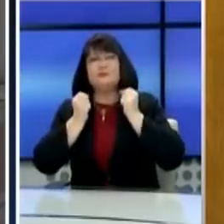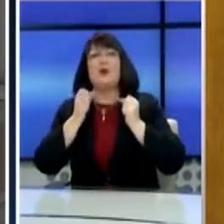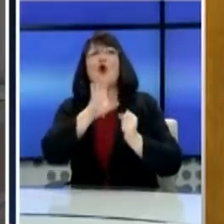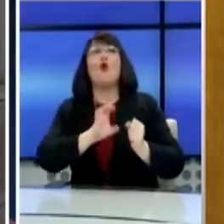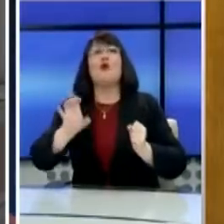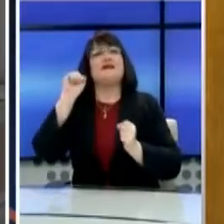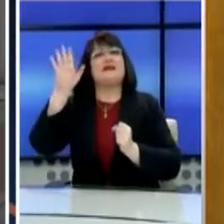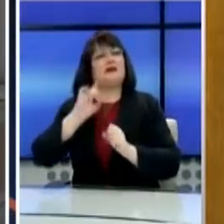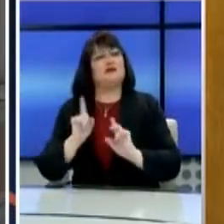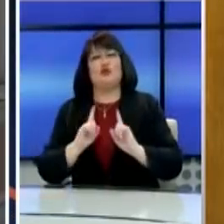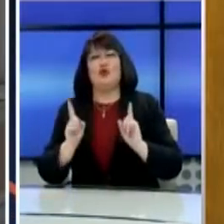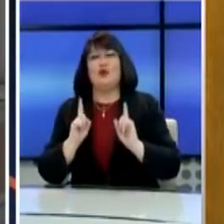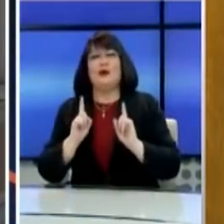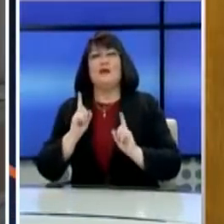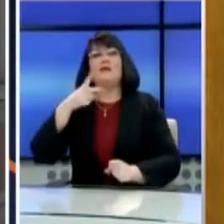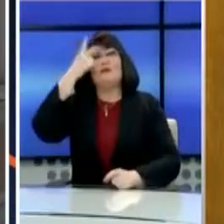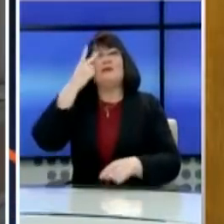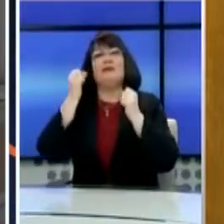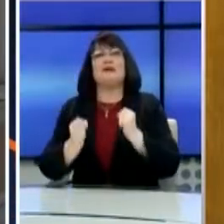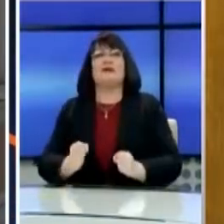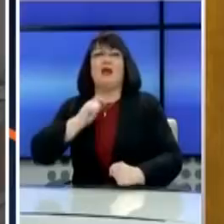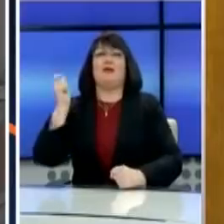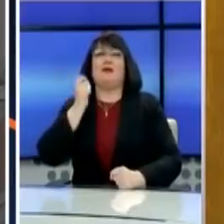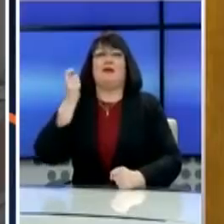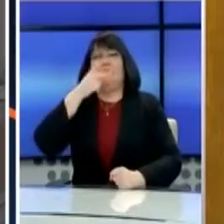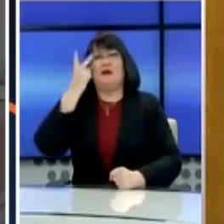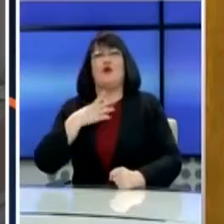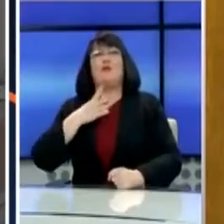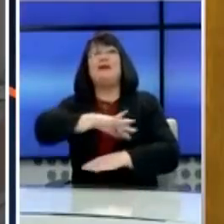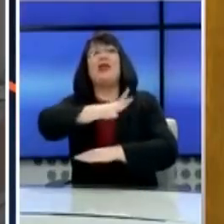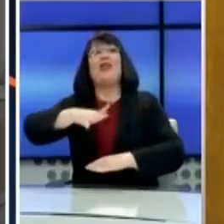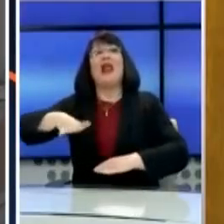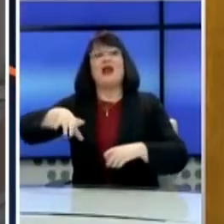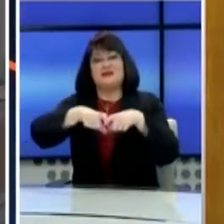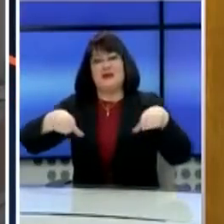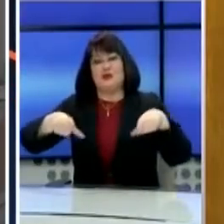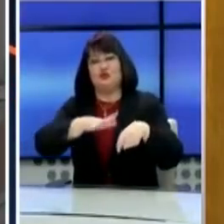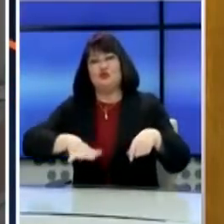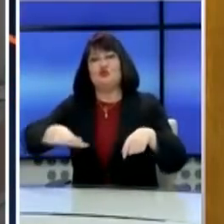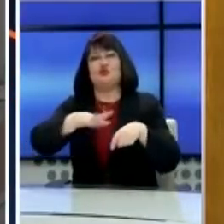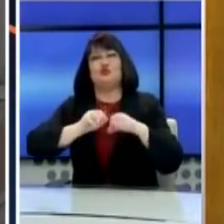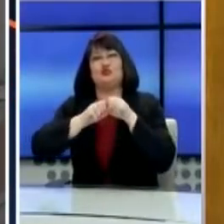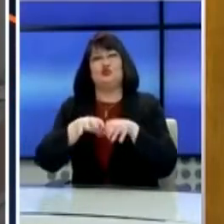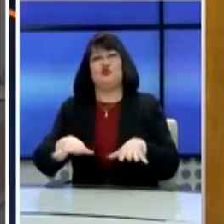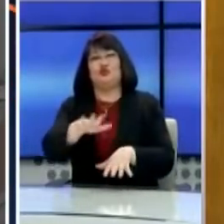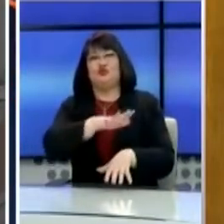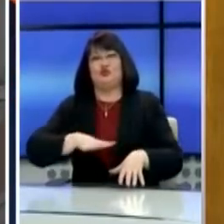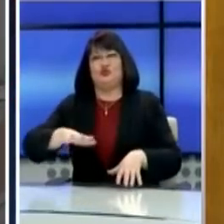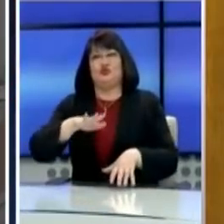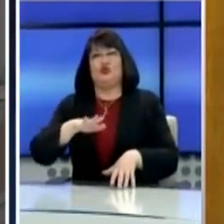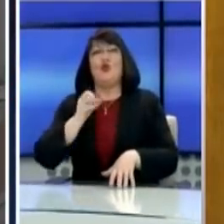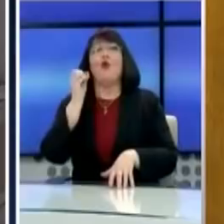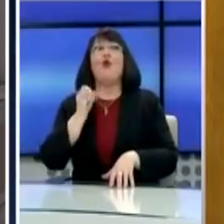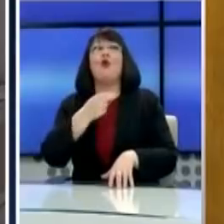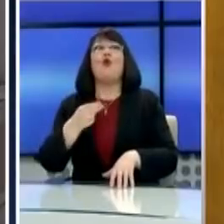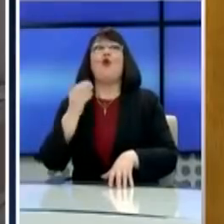αλλά και των ηλικίων. Όπως είπε, άμεση προτεραιότητα της κυβέρνησης είναι να ανοίξουν τα σχολεία. Γι' αυτό και οι άλλες